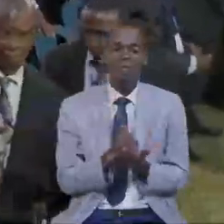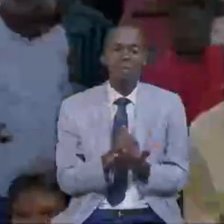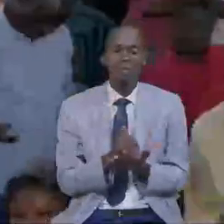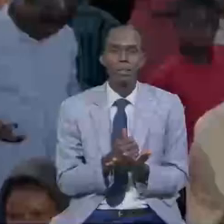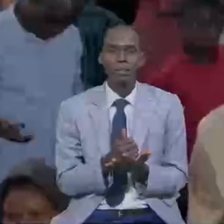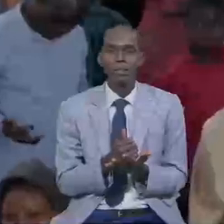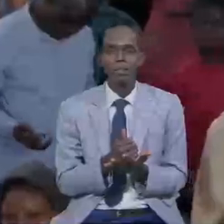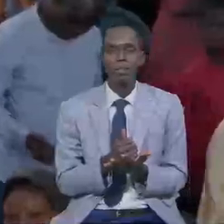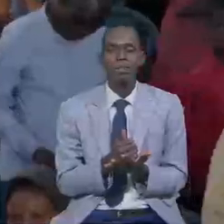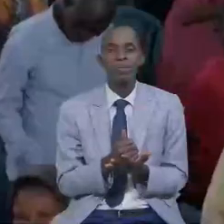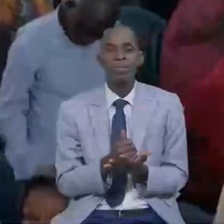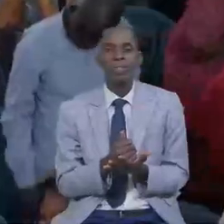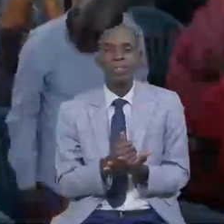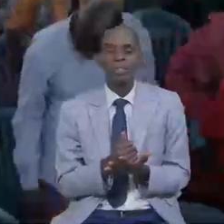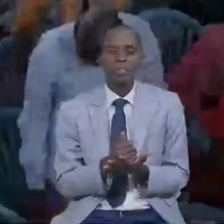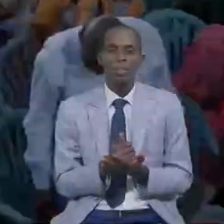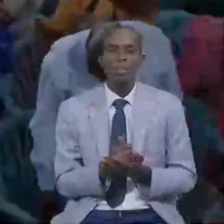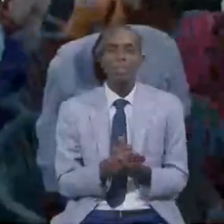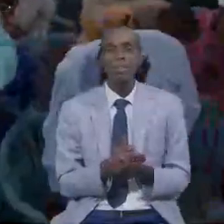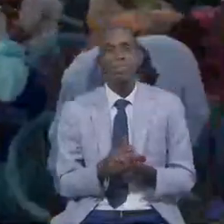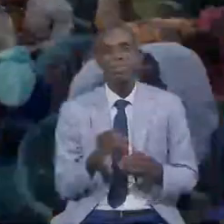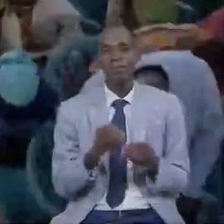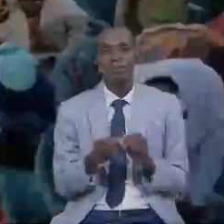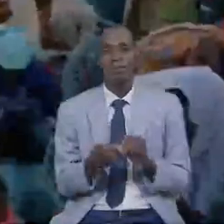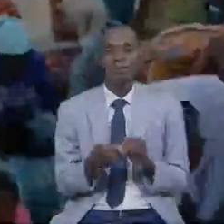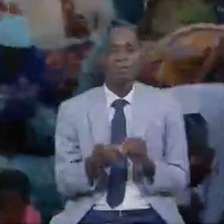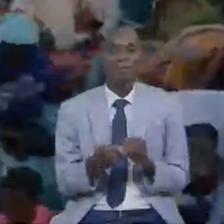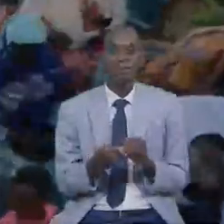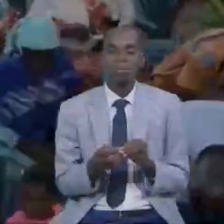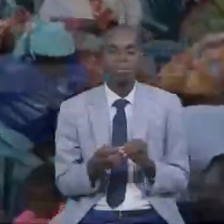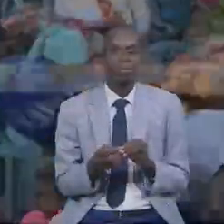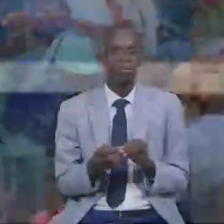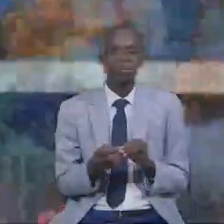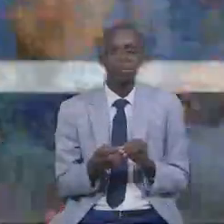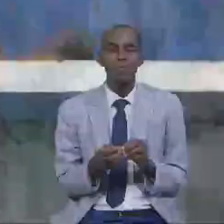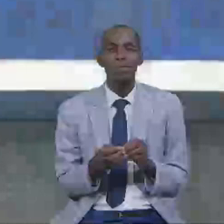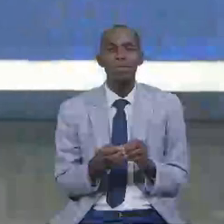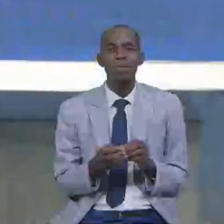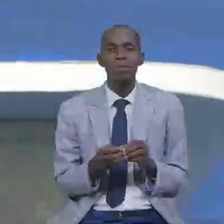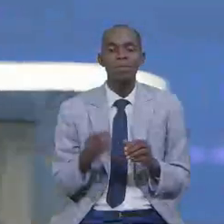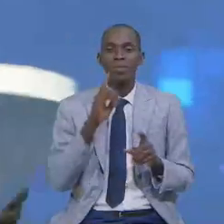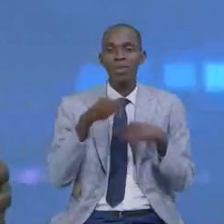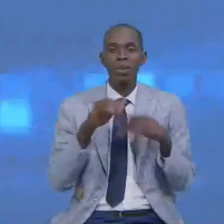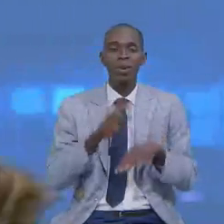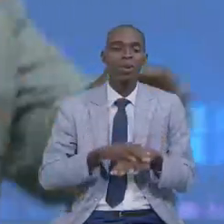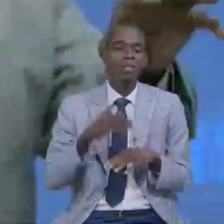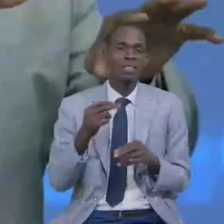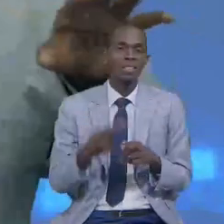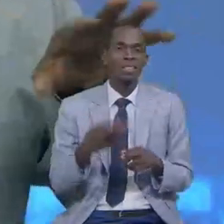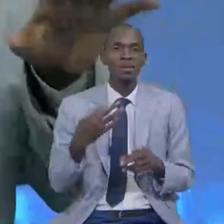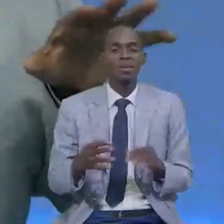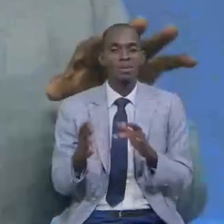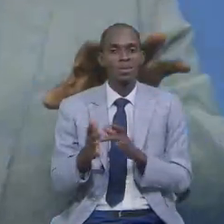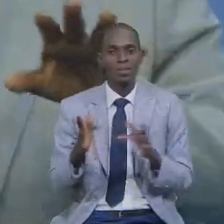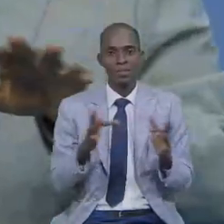Que Dieu vous bénisse pour vous asseoir. Aujourd'hui, nous parlons du nom de Jésus. Il